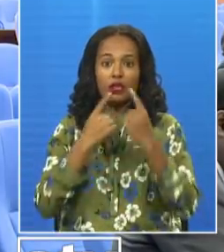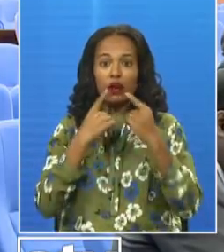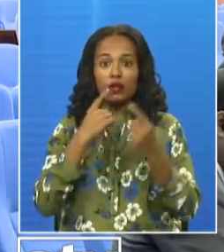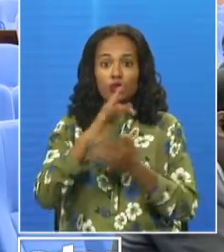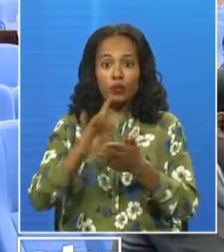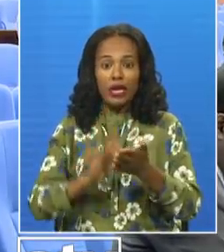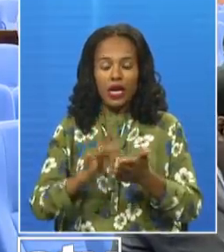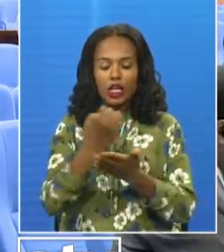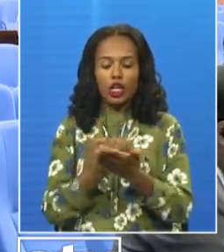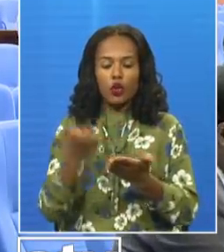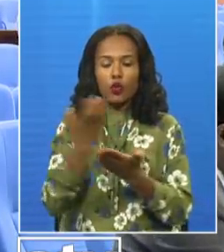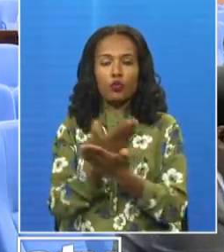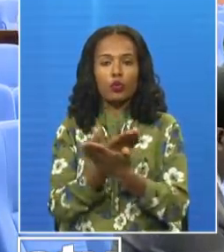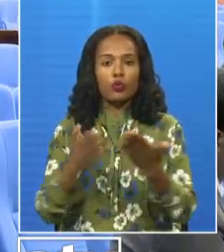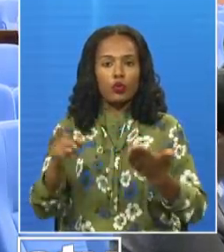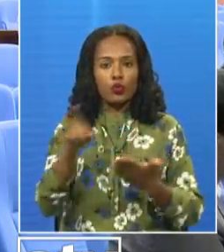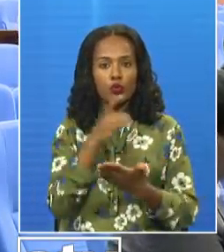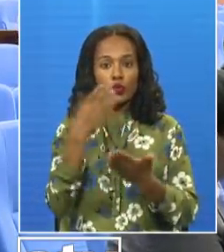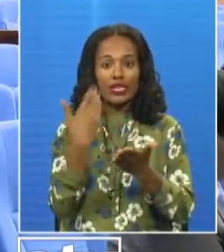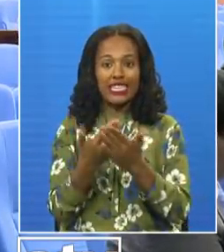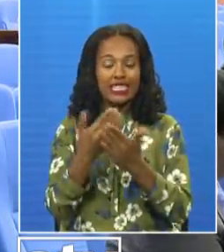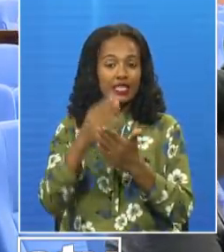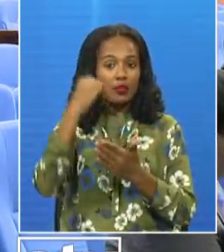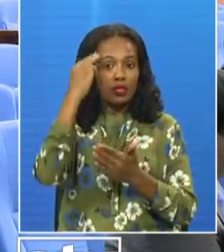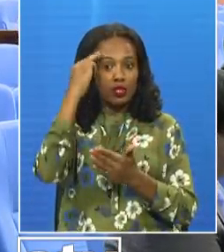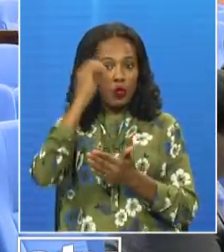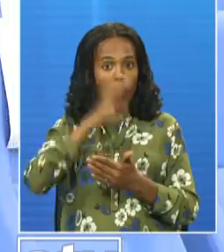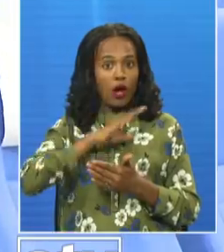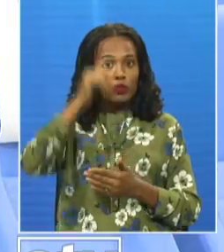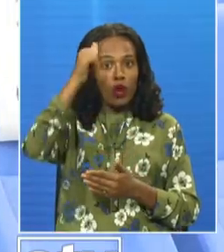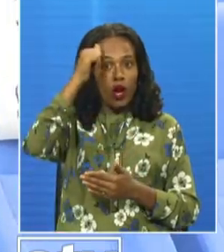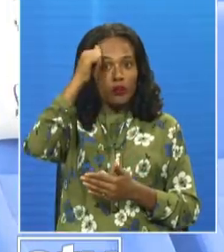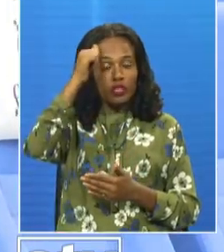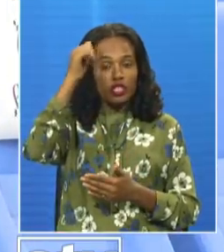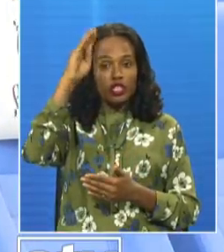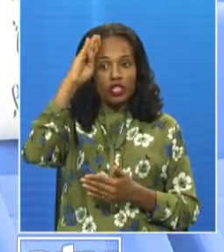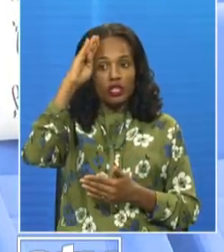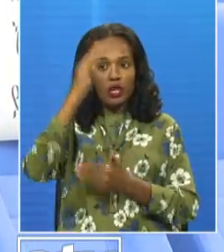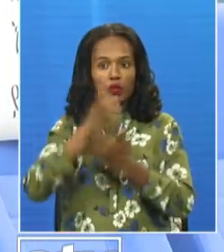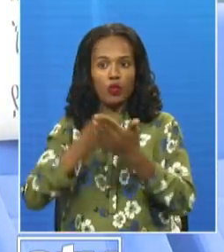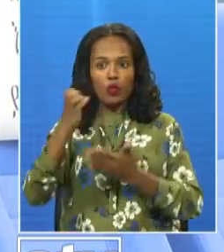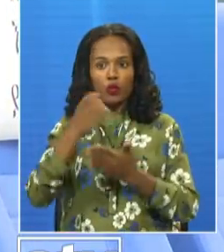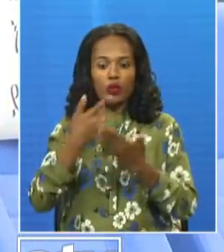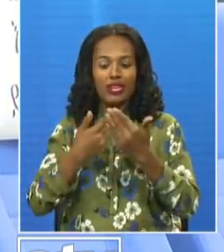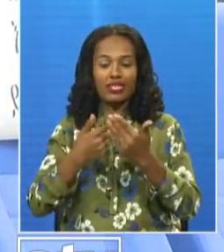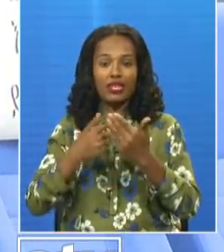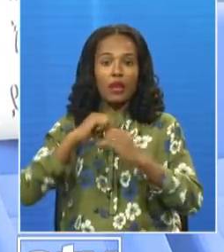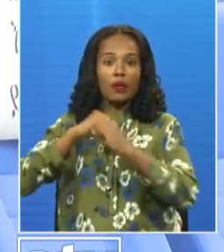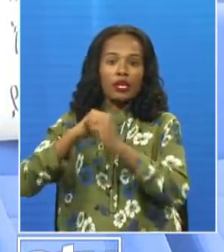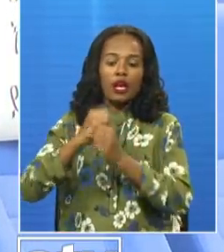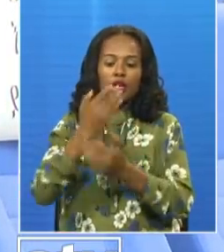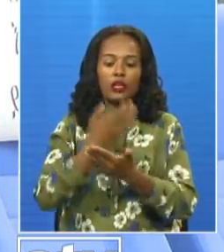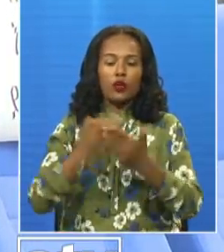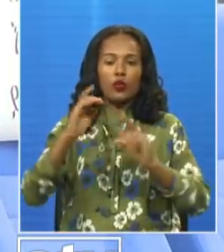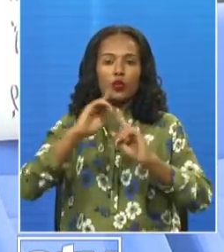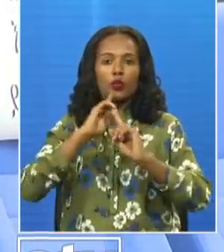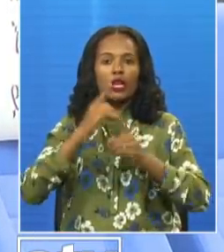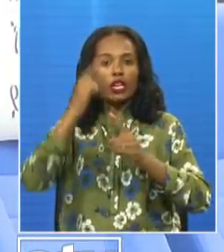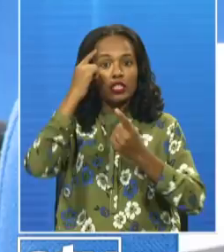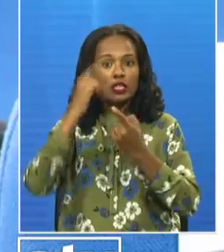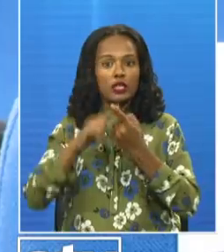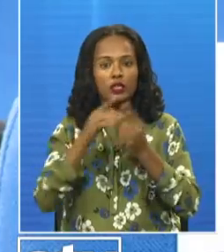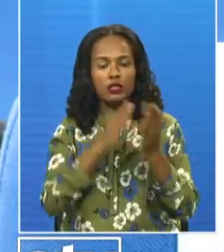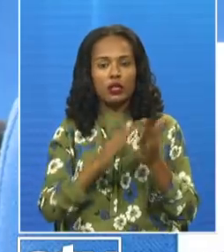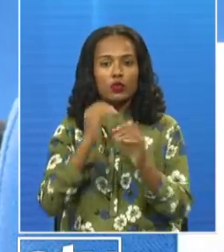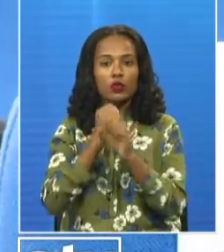መካከለም የኢኮኖሚ ጉዳዮች ሲሆኑ የገንዘብ ሚኒስትሩ አቶ አህመድ ሺዴ ኢኮኖሚውን ከኮሮና ወረርሽኝ ጫና ለመከላከል የኢኮኖሚ ምላሽ እቅድ ተዘጋጅቶ ወደ